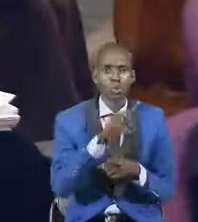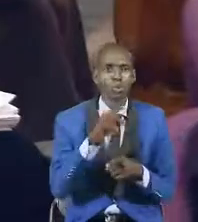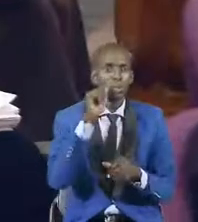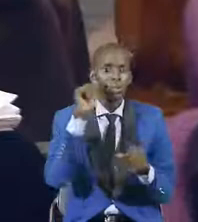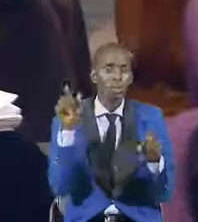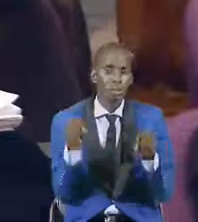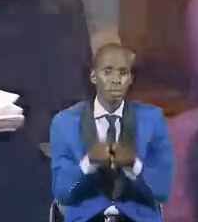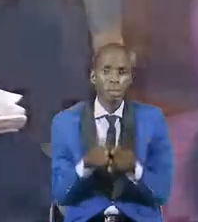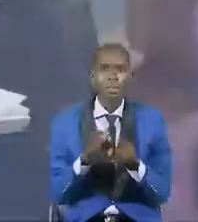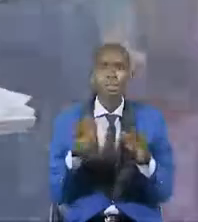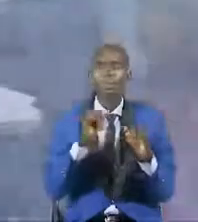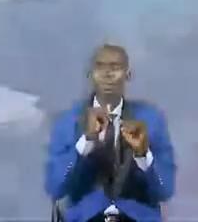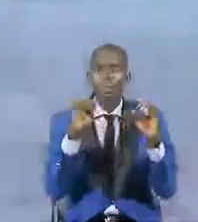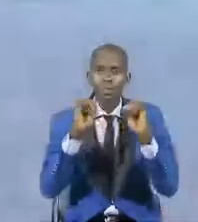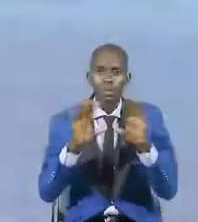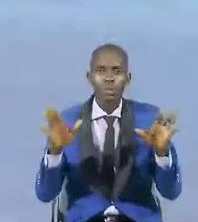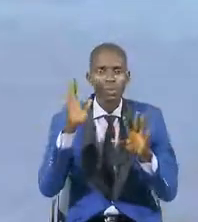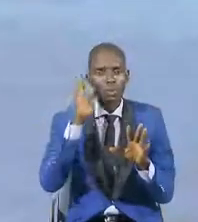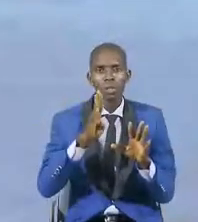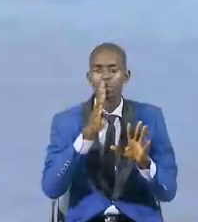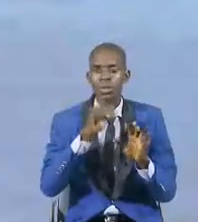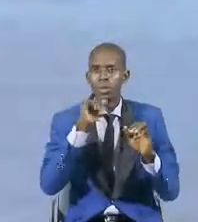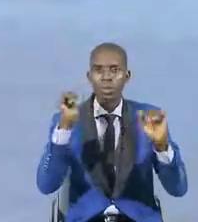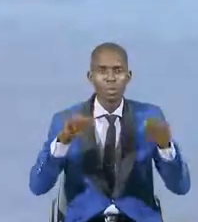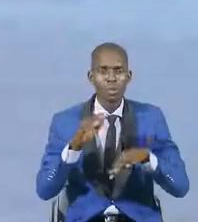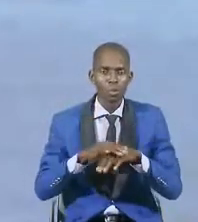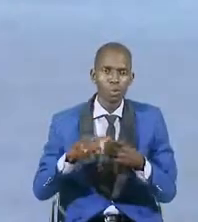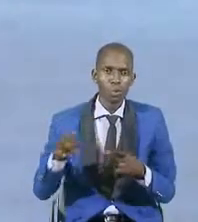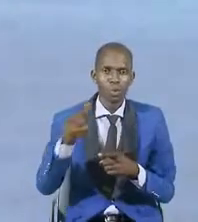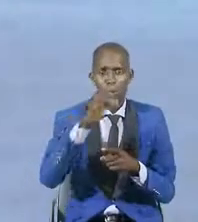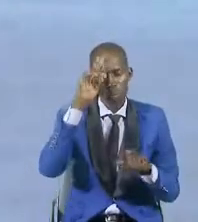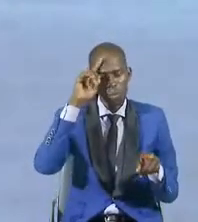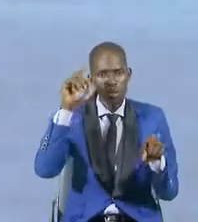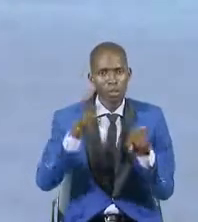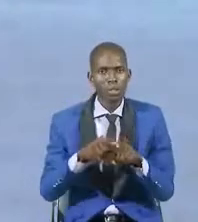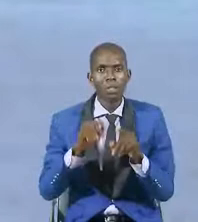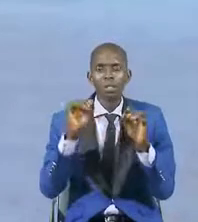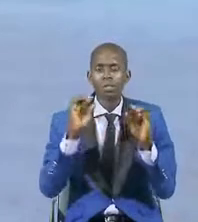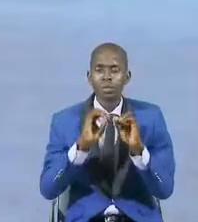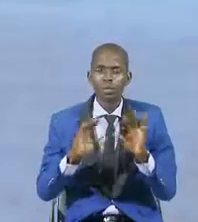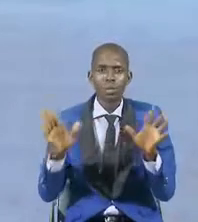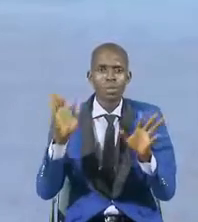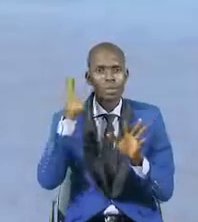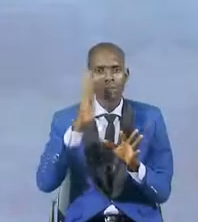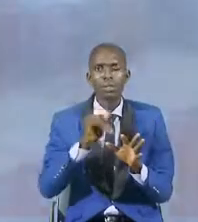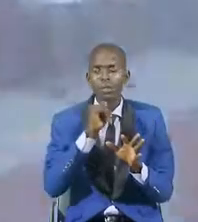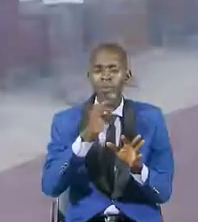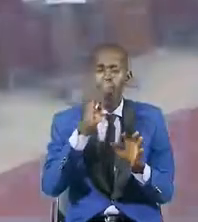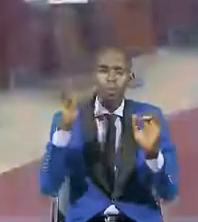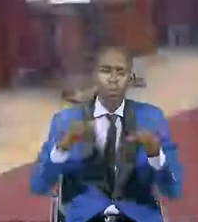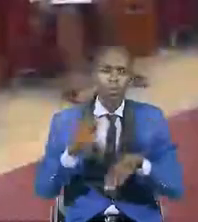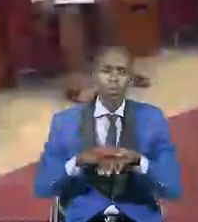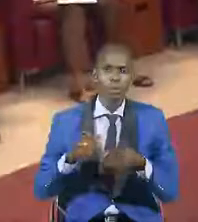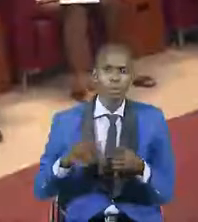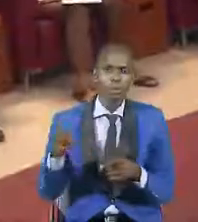Sœur, rien ne vous sera impossible. Frère, rien ne vous sera impossible.